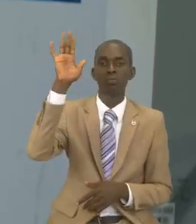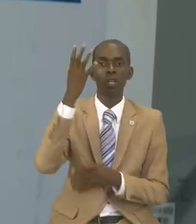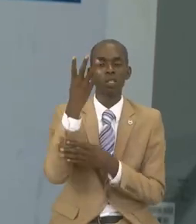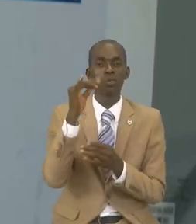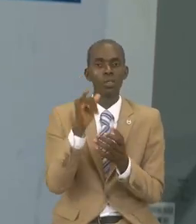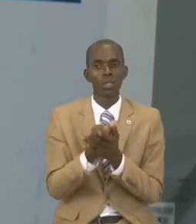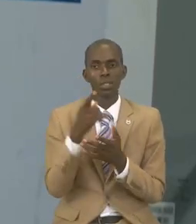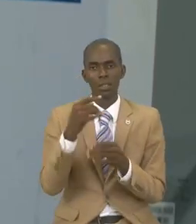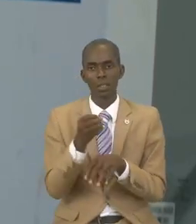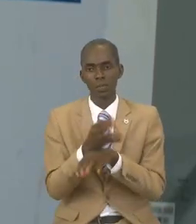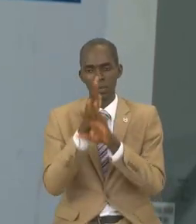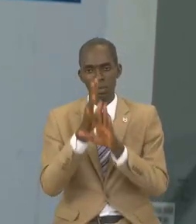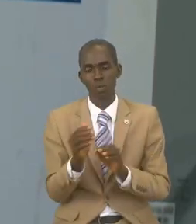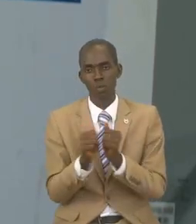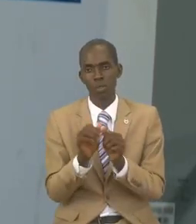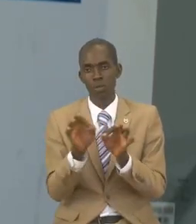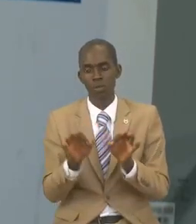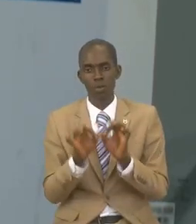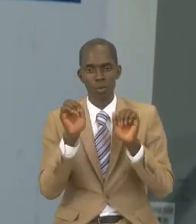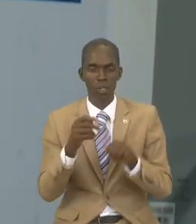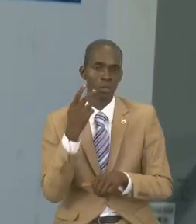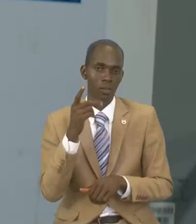Le conseiller va te voir.